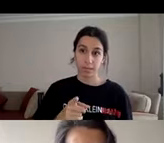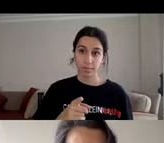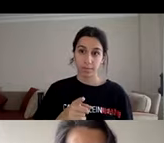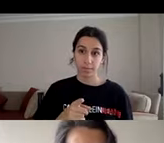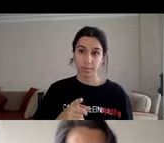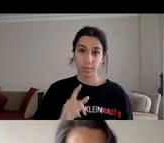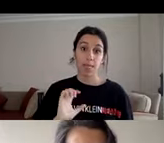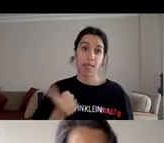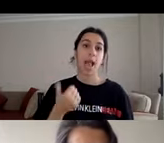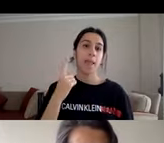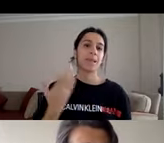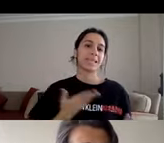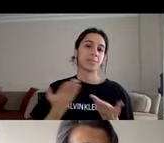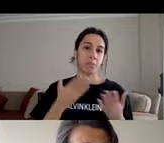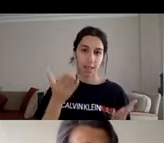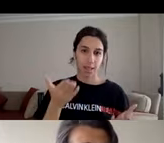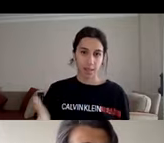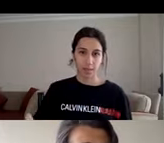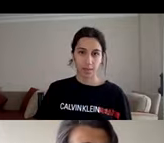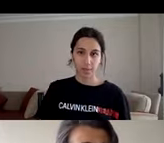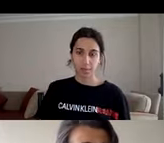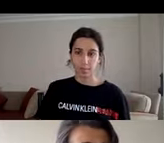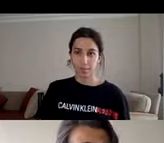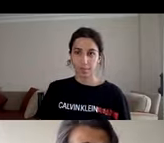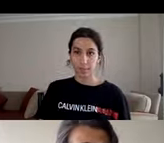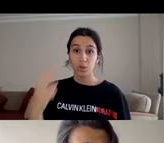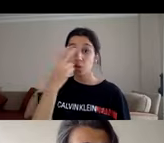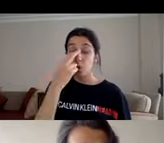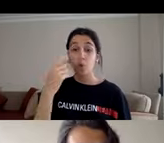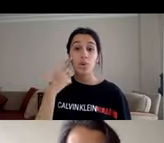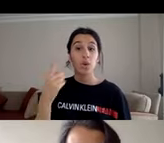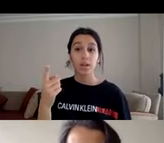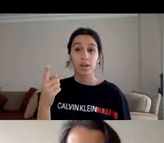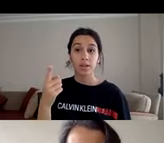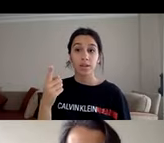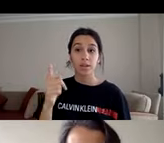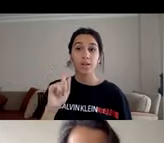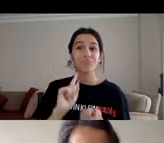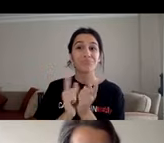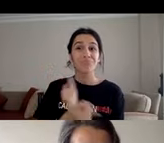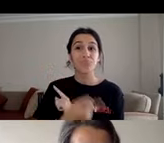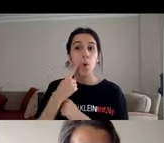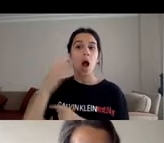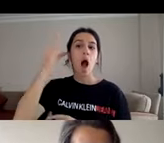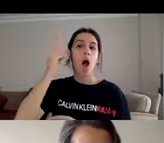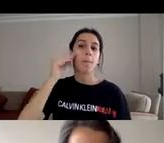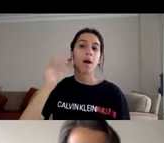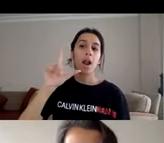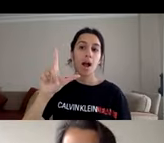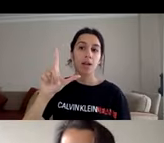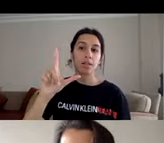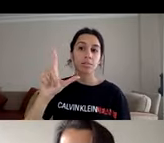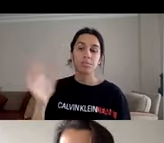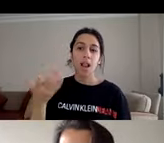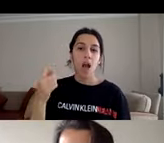değerli bulduğumuz bir hizmet bizim. Görme engelli topluluğu dediğim gibi o çeşitliliği kavramak gerek. Mesela